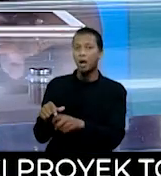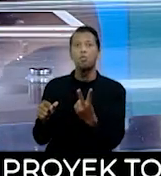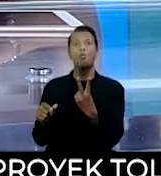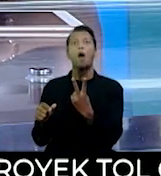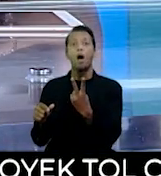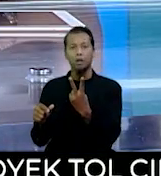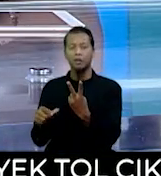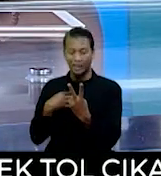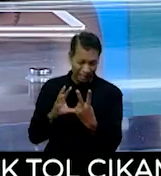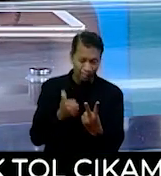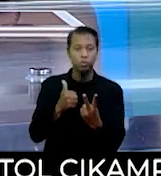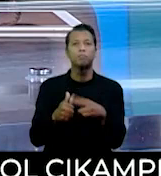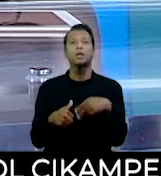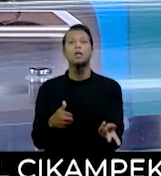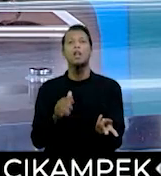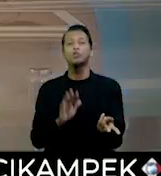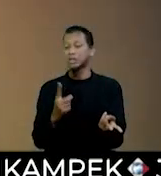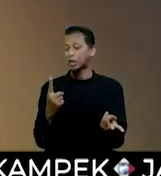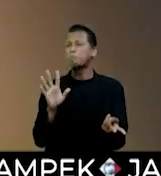lain masih dalam pencarian.